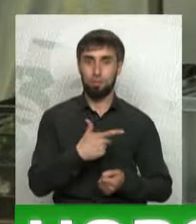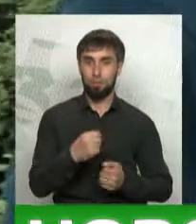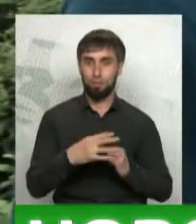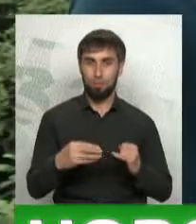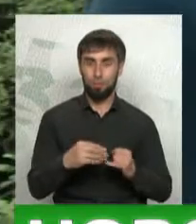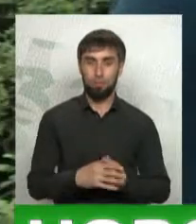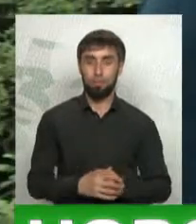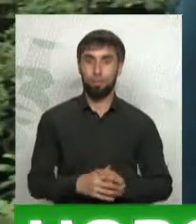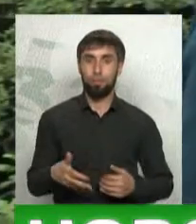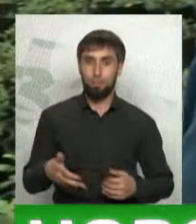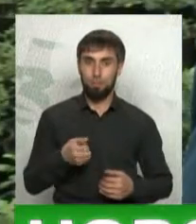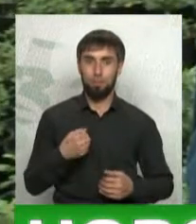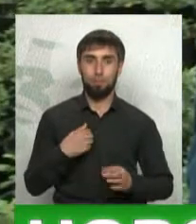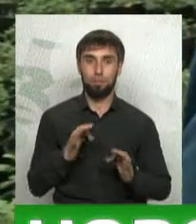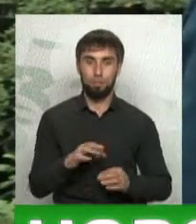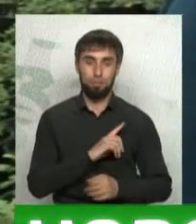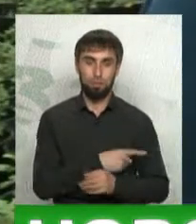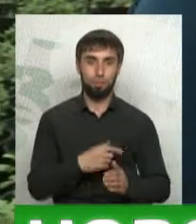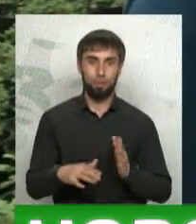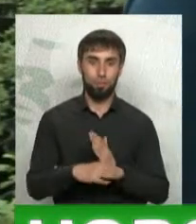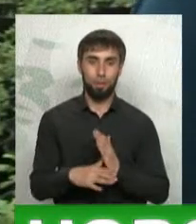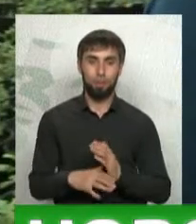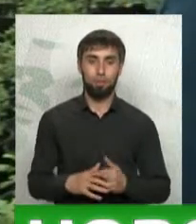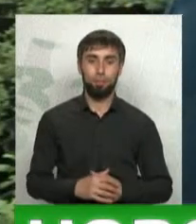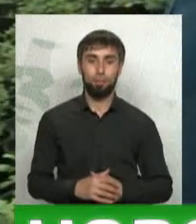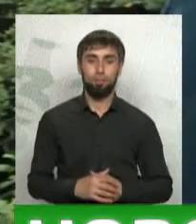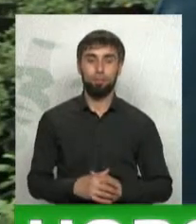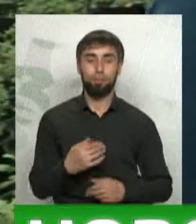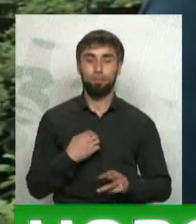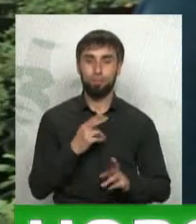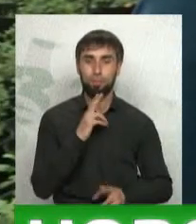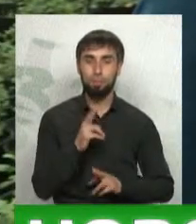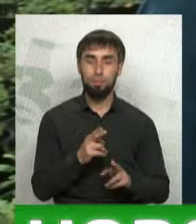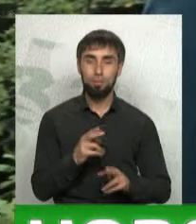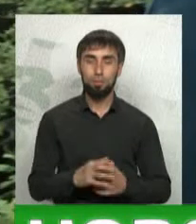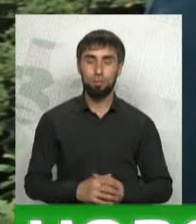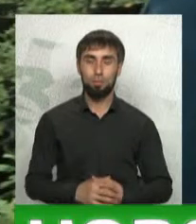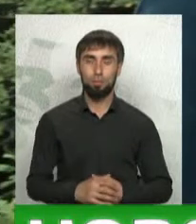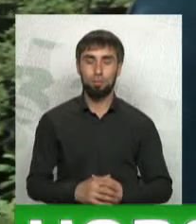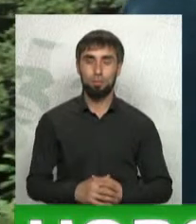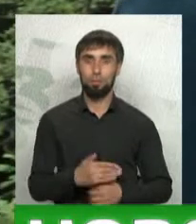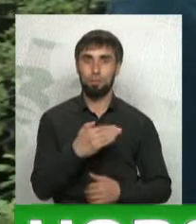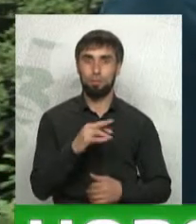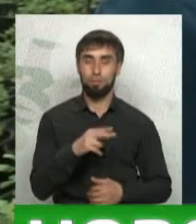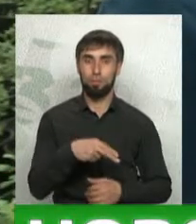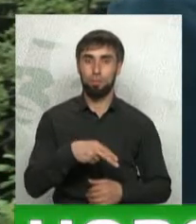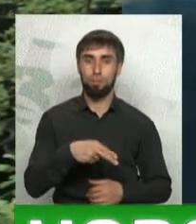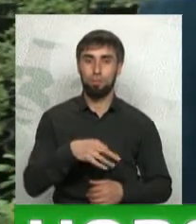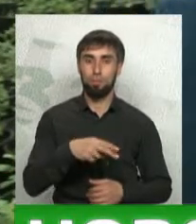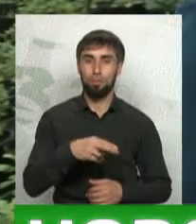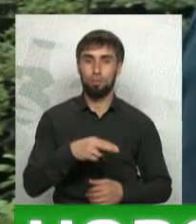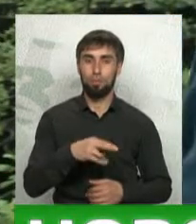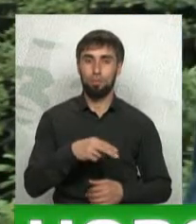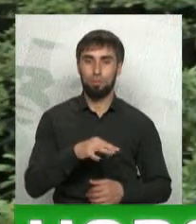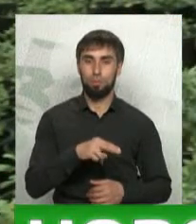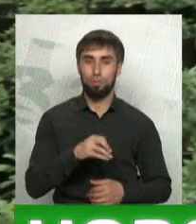гектара. Поддержки мне, правда, сильно помогли. Я обратилась фонд поддержки, мне в течение